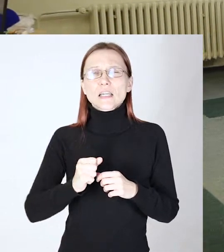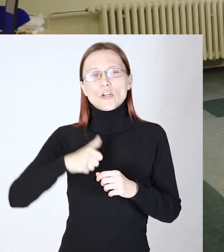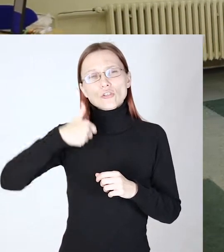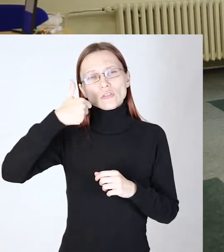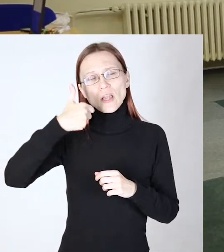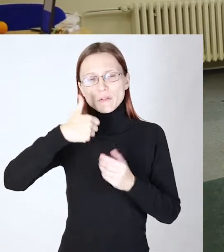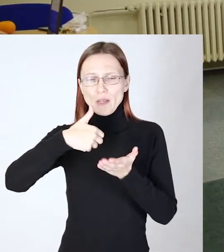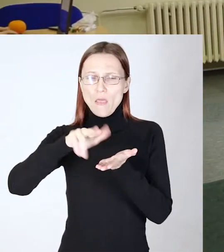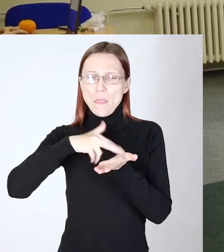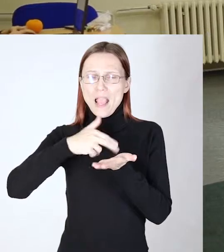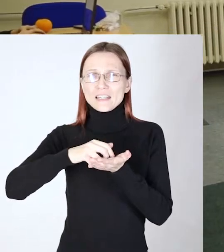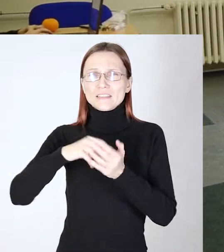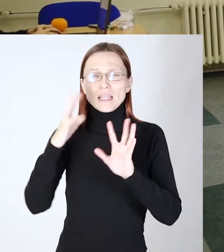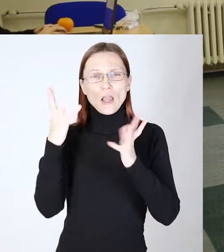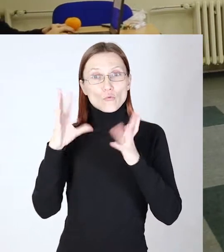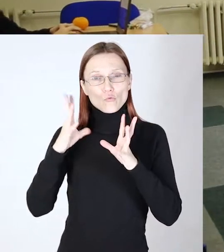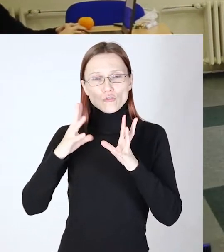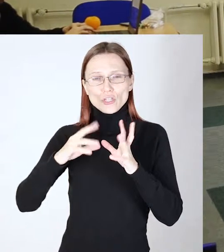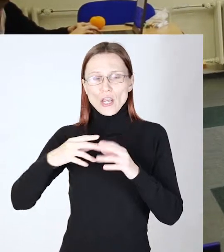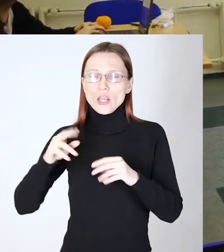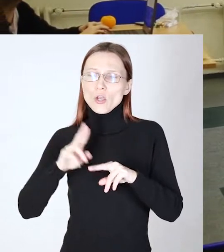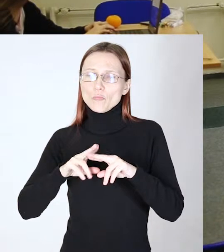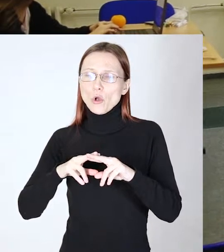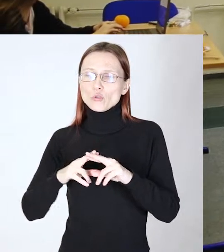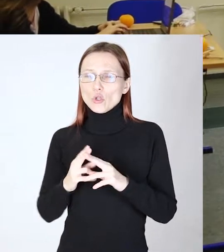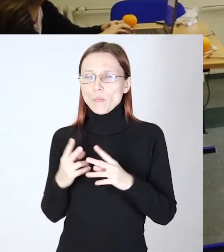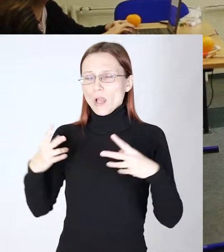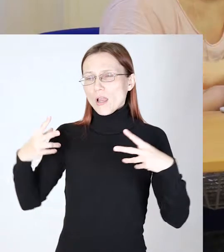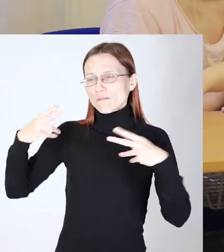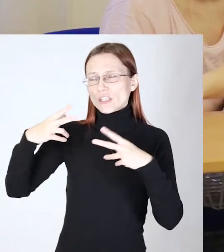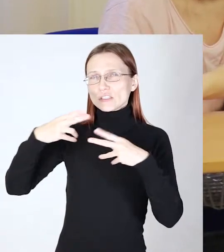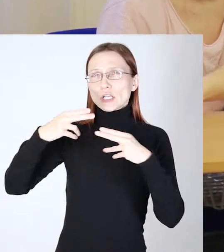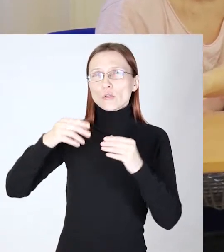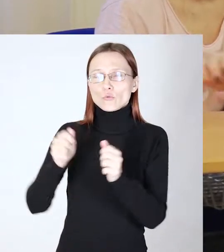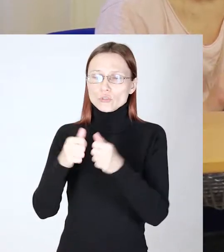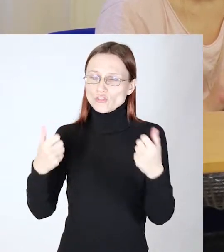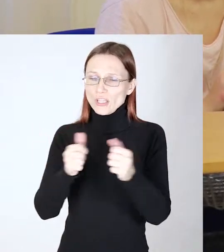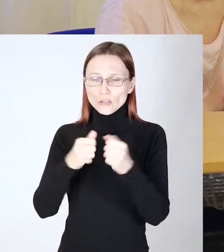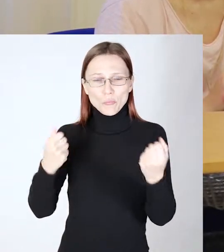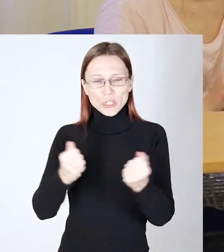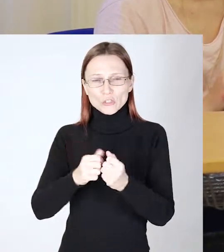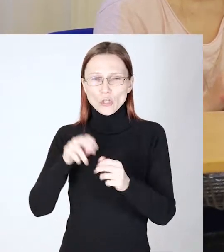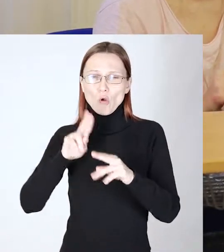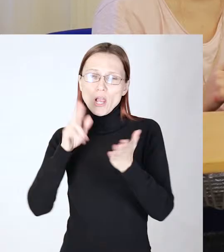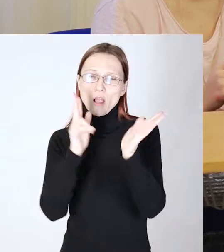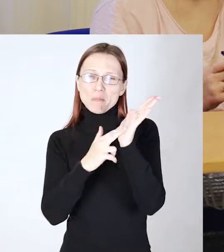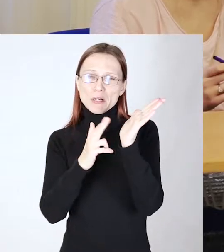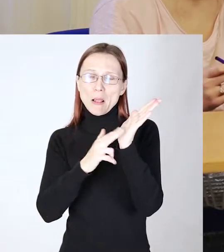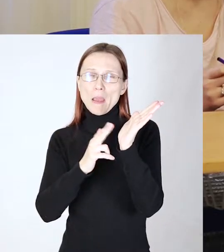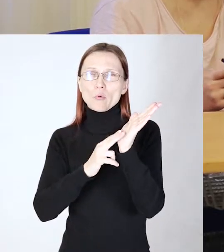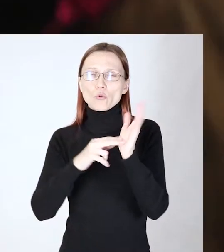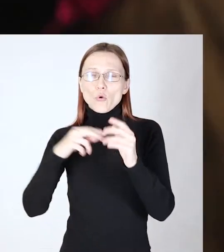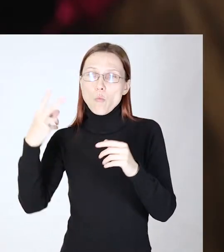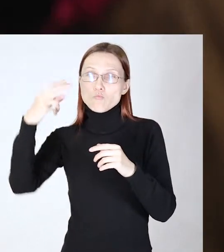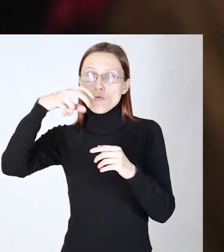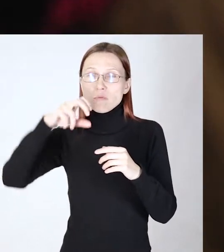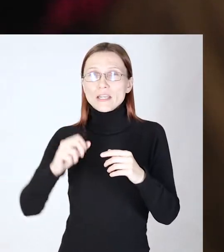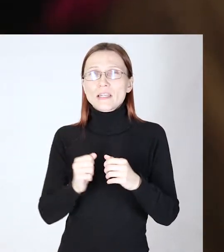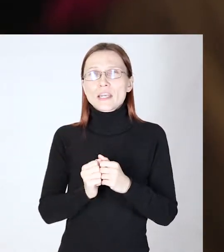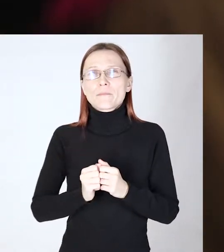komiksy ručne. po vystrihovať si obrázky z časopisov dolepiť bubliny. A takým upgradeom, takou modernizáciou tohoto